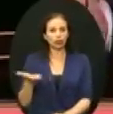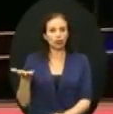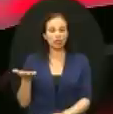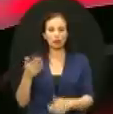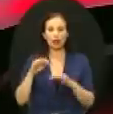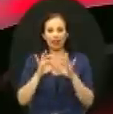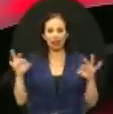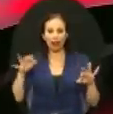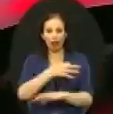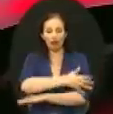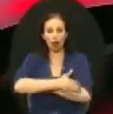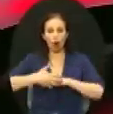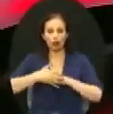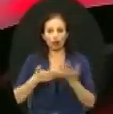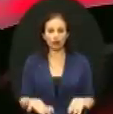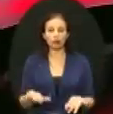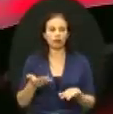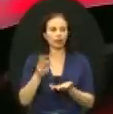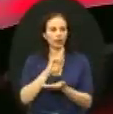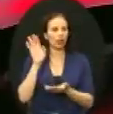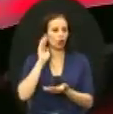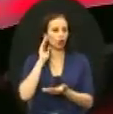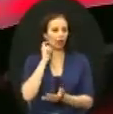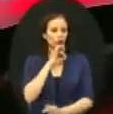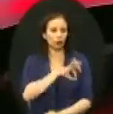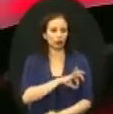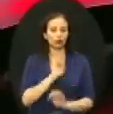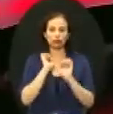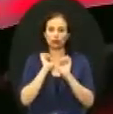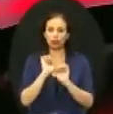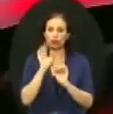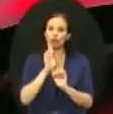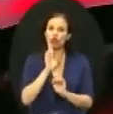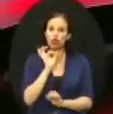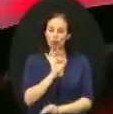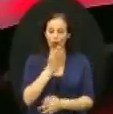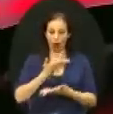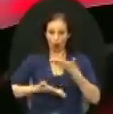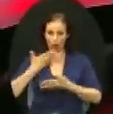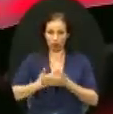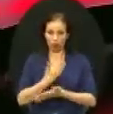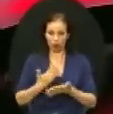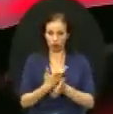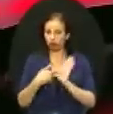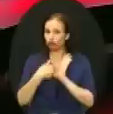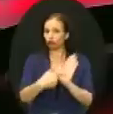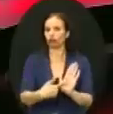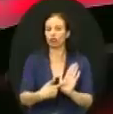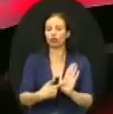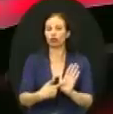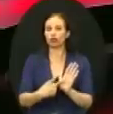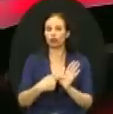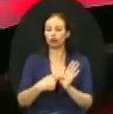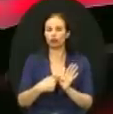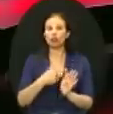העוני. וכשאנחנו העלינו את הדברים לא האלה... לא שמענו את ליברמן מתייצב לצידם של עולים, בשם העולים, כן? כמי שמייצג את ציבור העולים, מתייצב